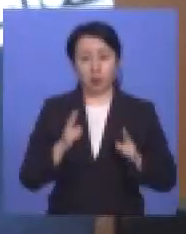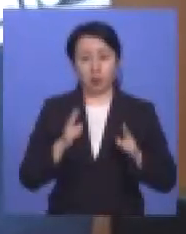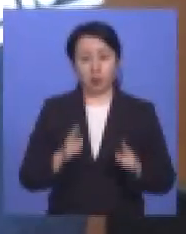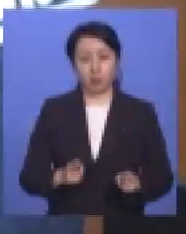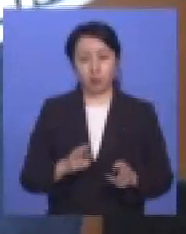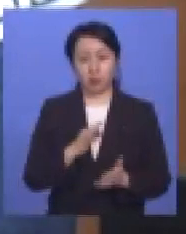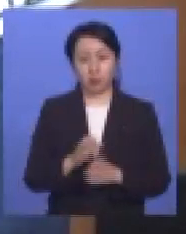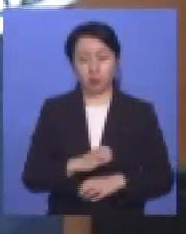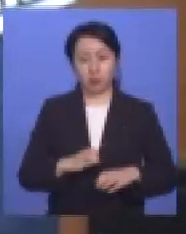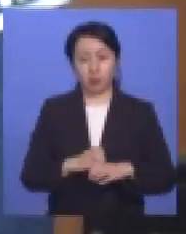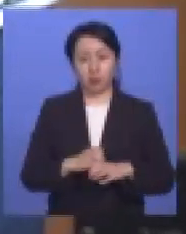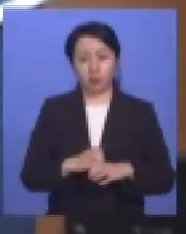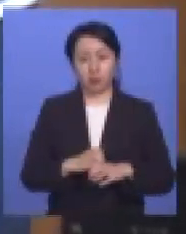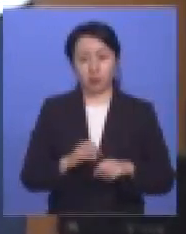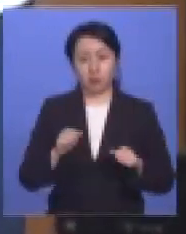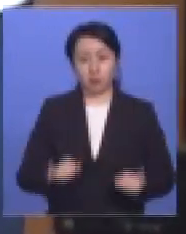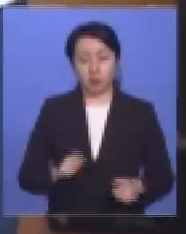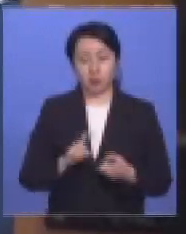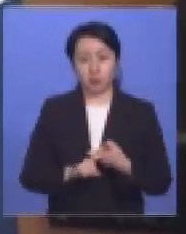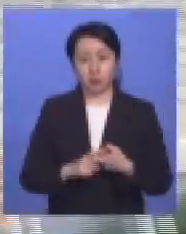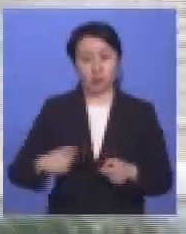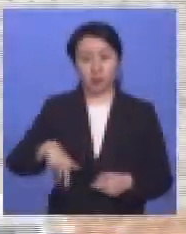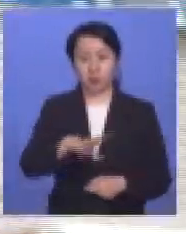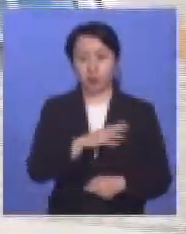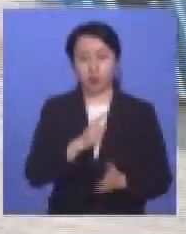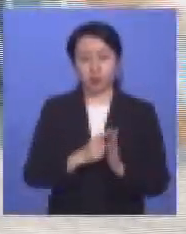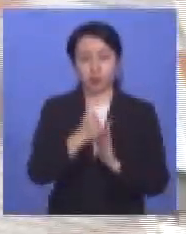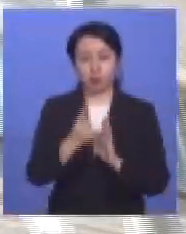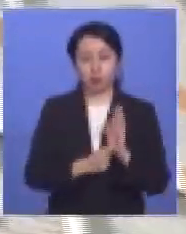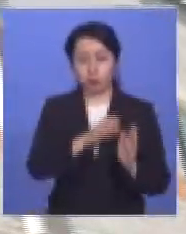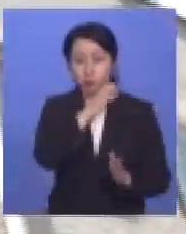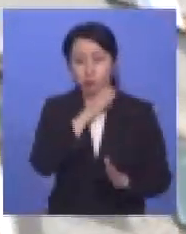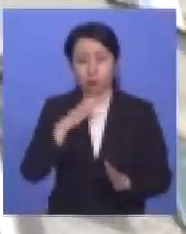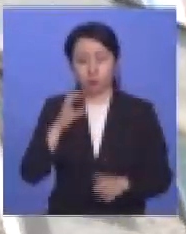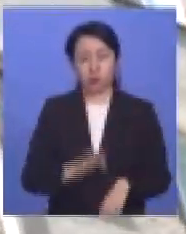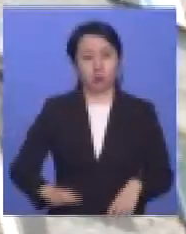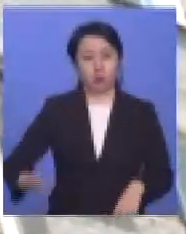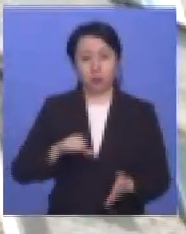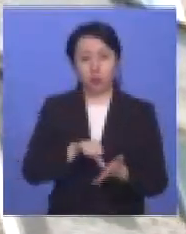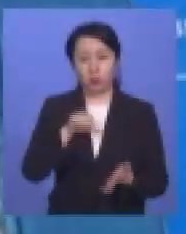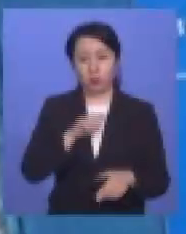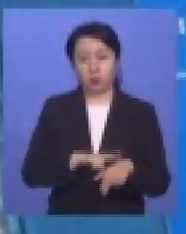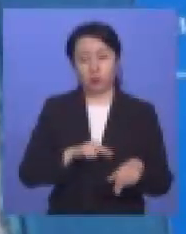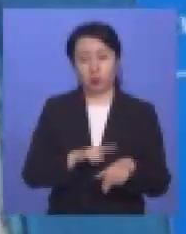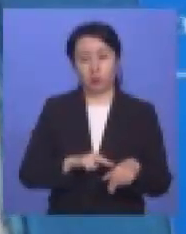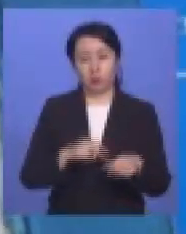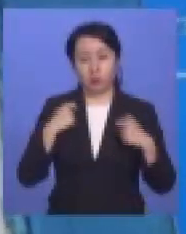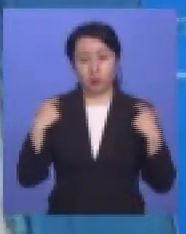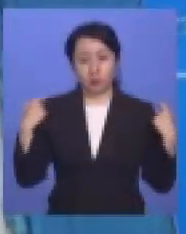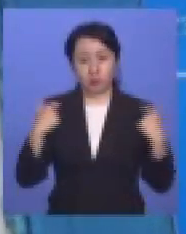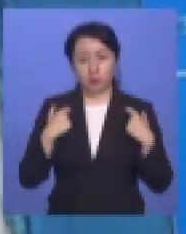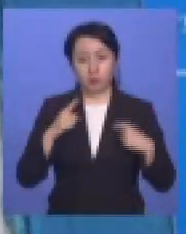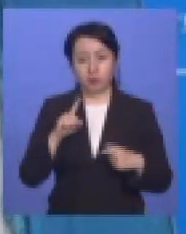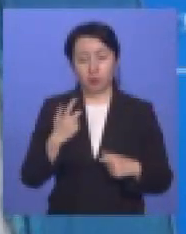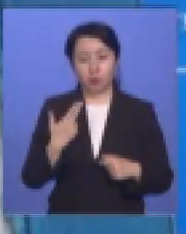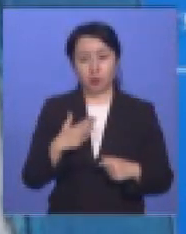және әкімшілік жауапкершілік күшейтілген. Тұрмыстық зорлық-зомбылықпен байланысты барлық сұрақтар бойынша солтүстік қазақстандықтар өздерінің учаскелік полиция